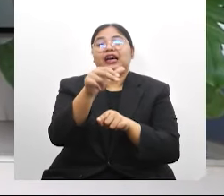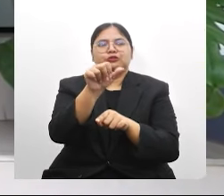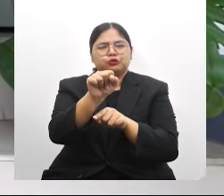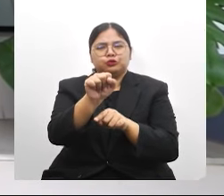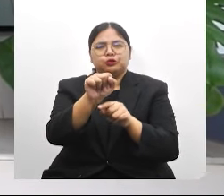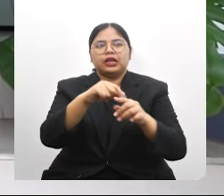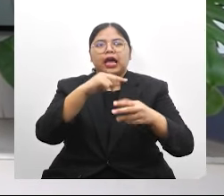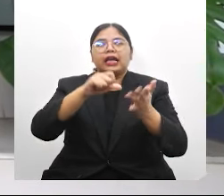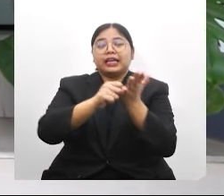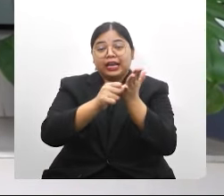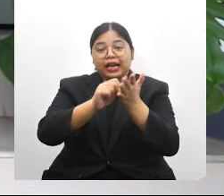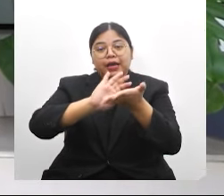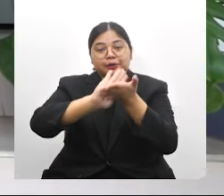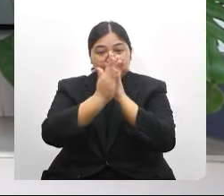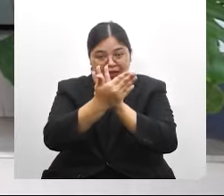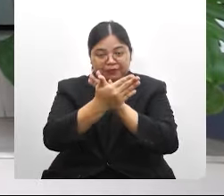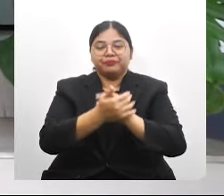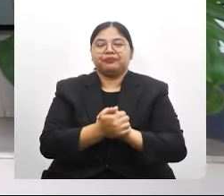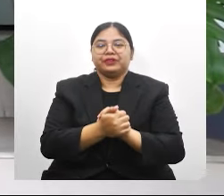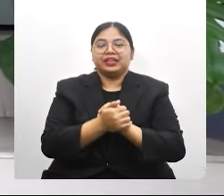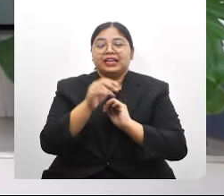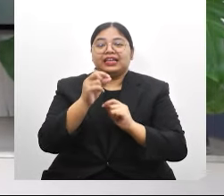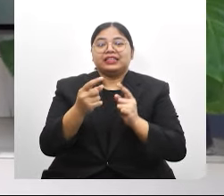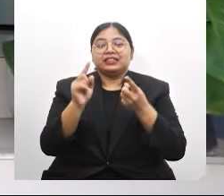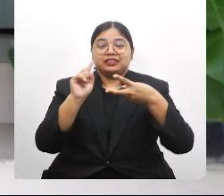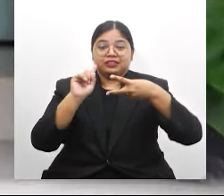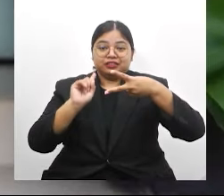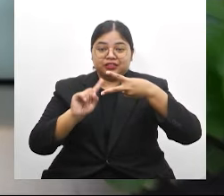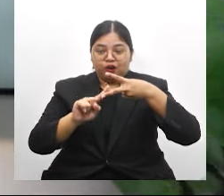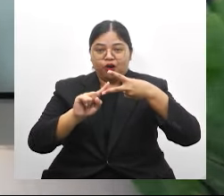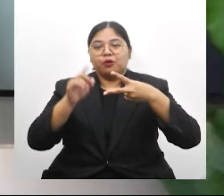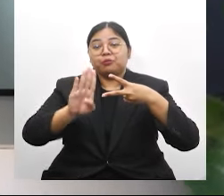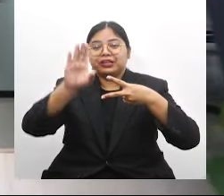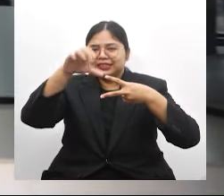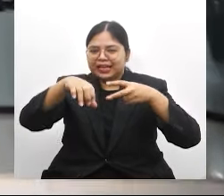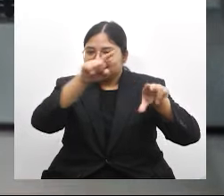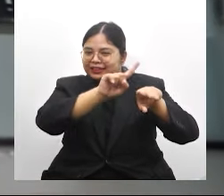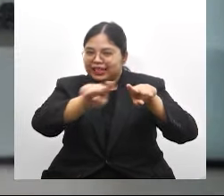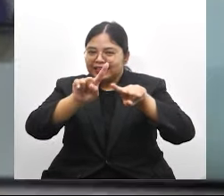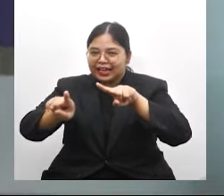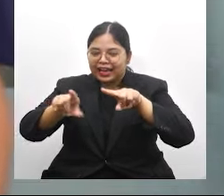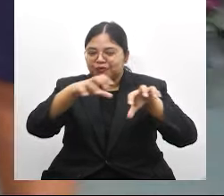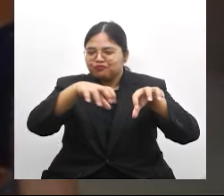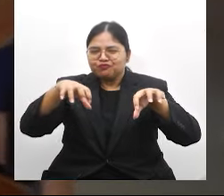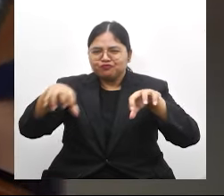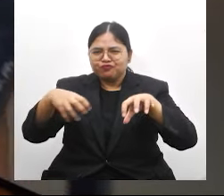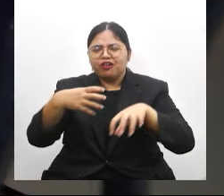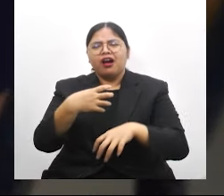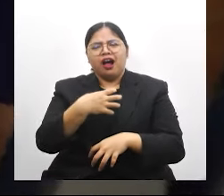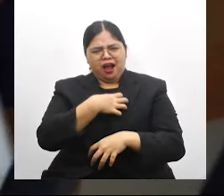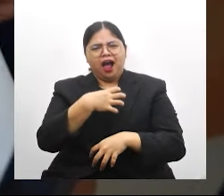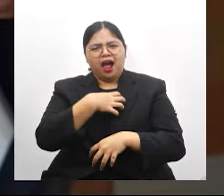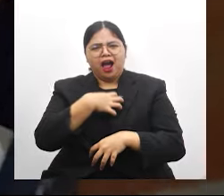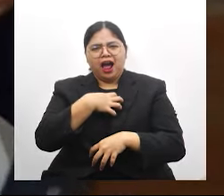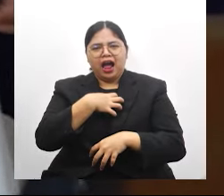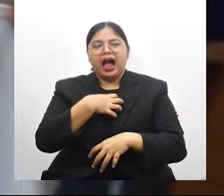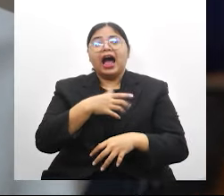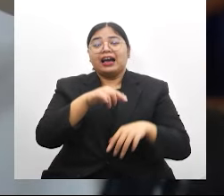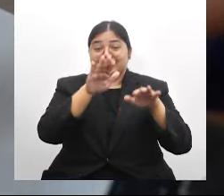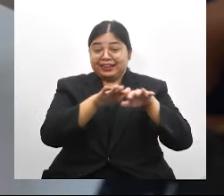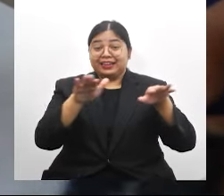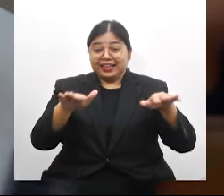ส่วนที่ 2ก็จะเป็นสถานประกอบการที่เขามีความต้องการนะฮะสถานประกอบการเนี่ยเมีความต้องการว่าถ้านักเรียนรัชภา